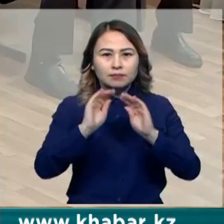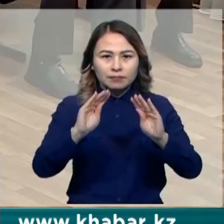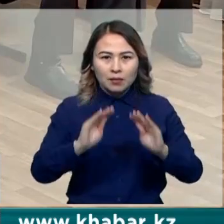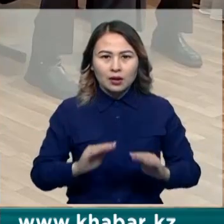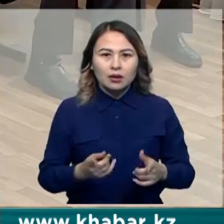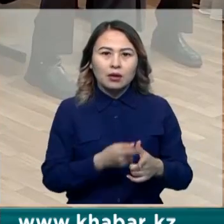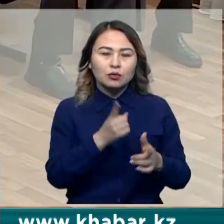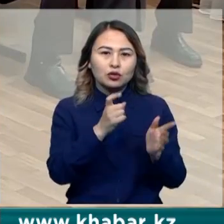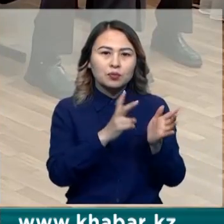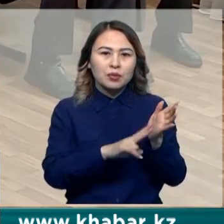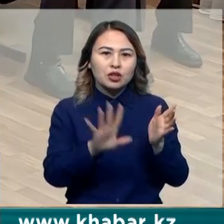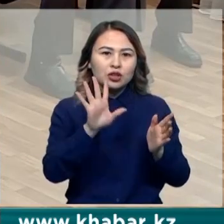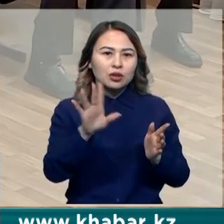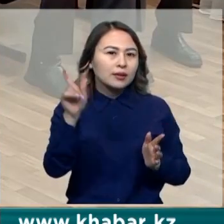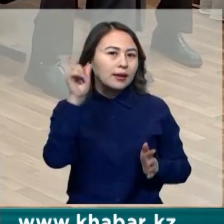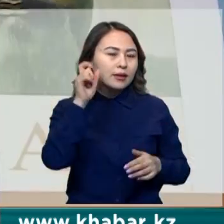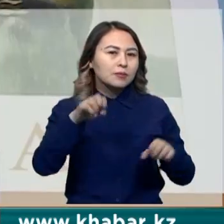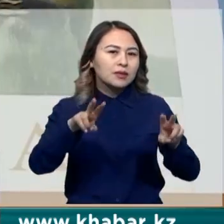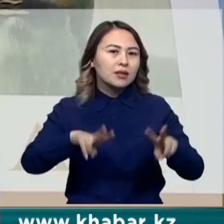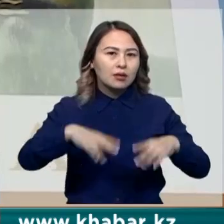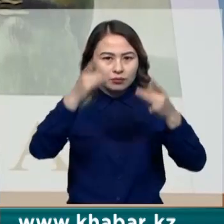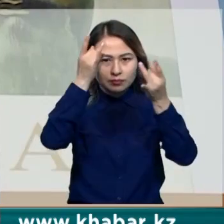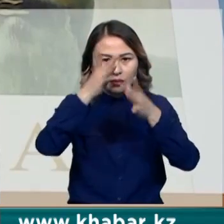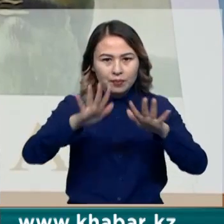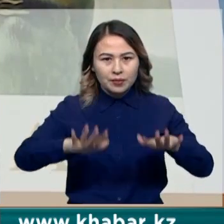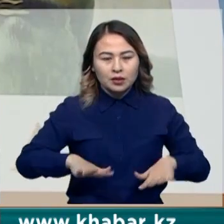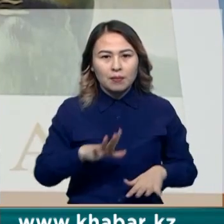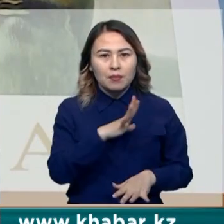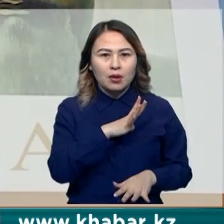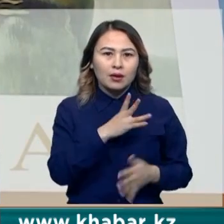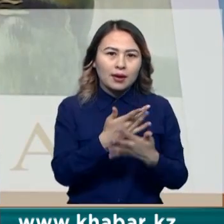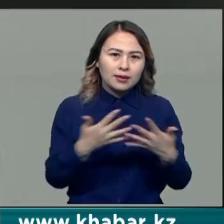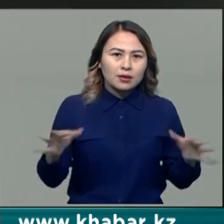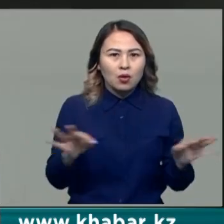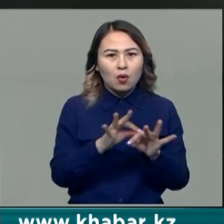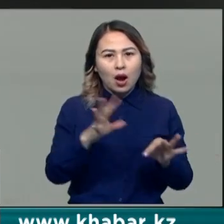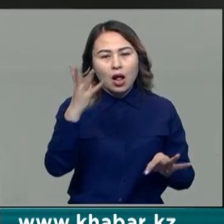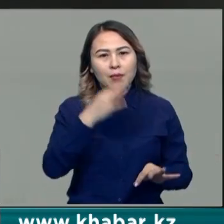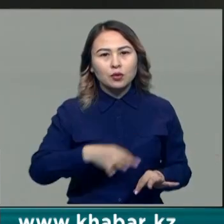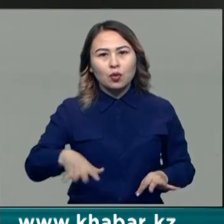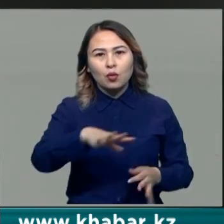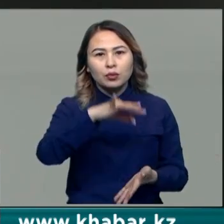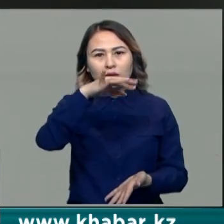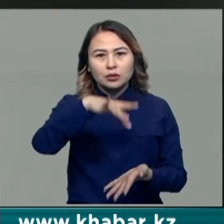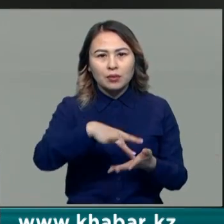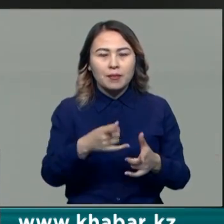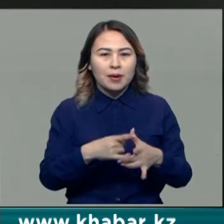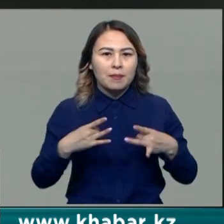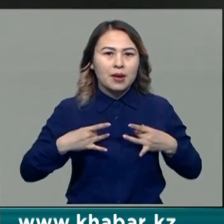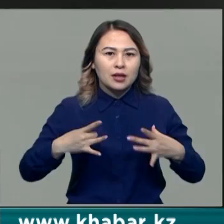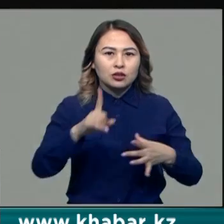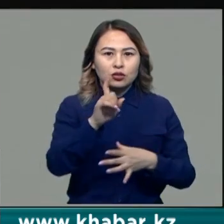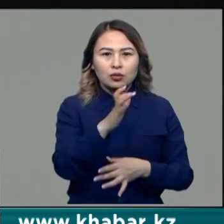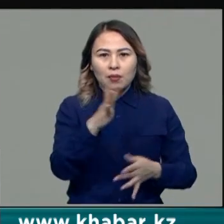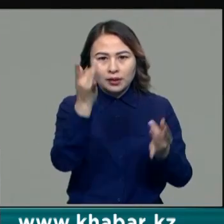өңірде хакімнің 175 жылдығына арналған мәдени шаралар өткізіле бастады. Алматы облысының орталығында ұлы ақынның мерейтойына арналған